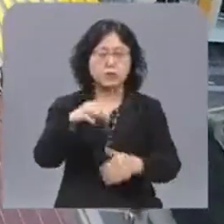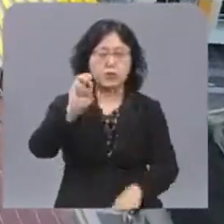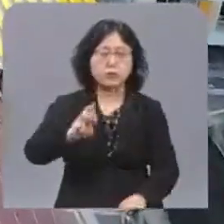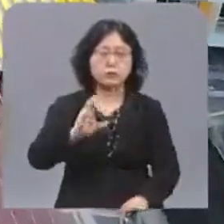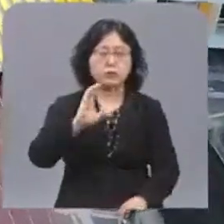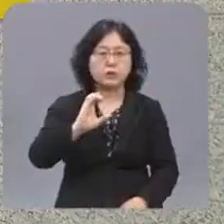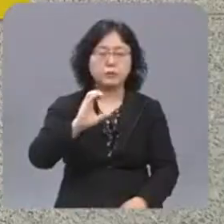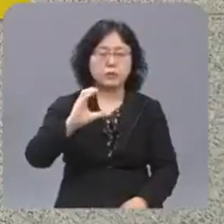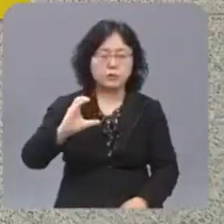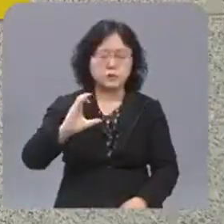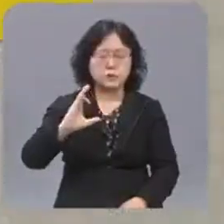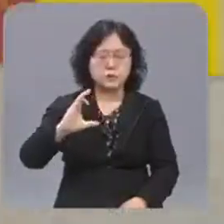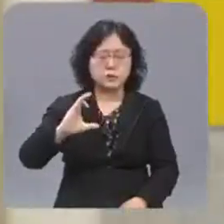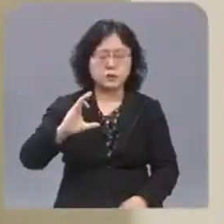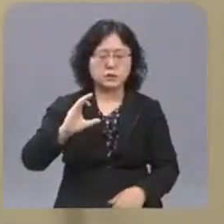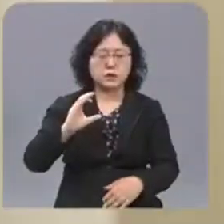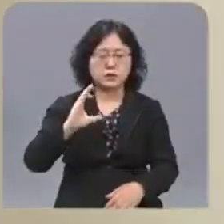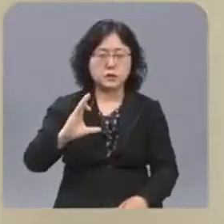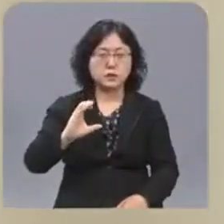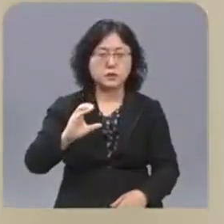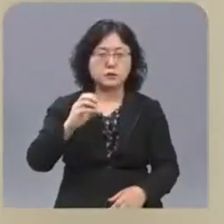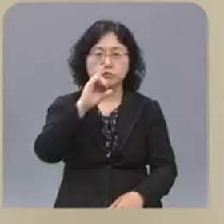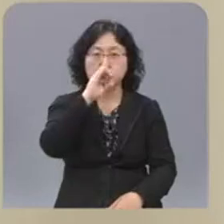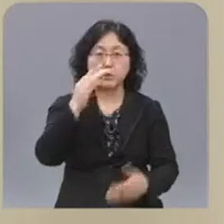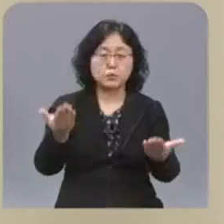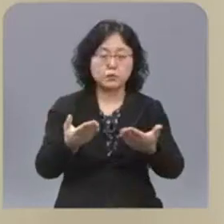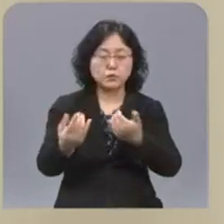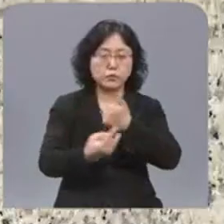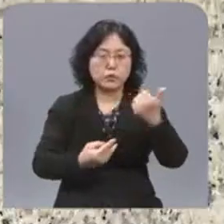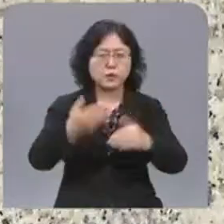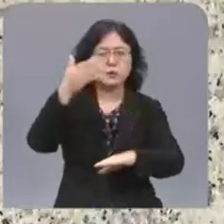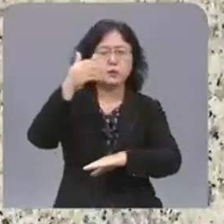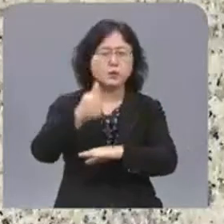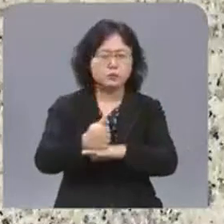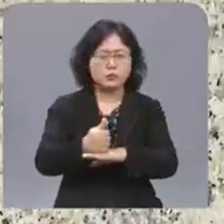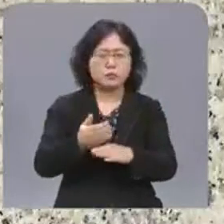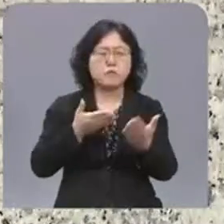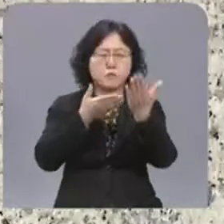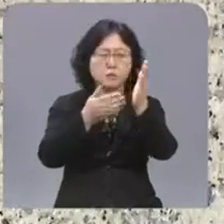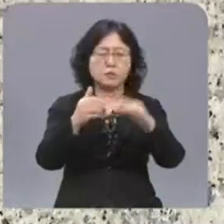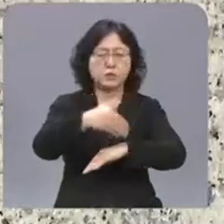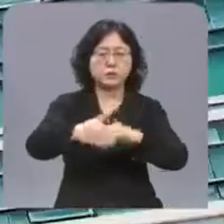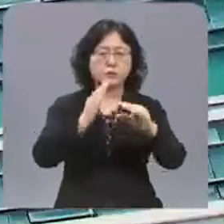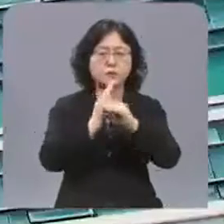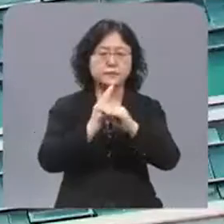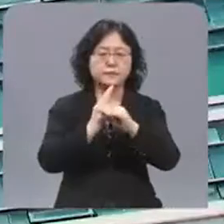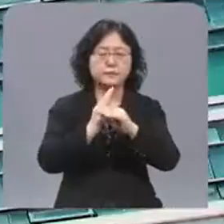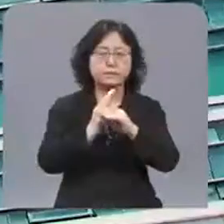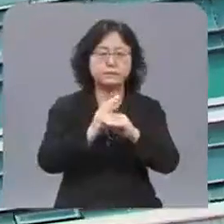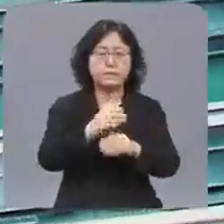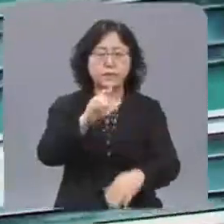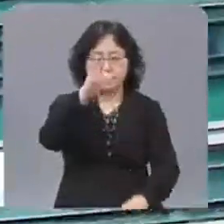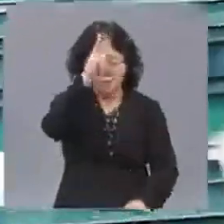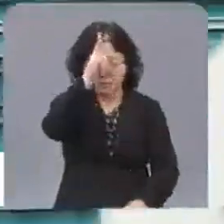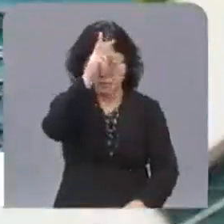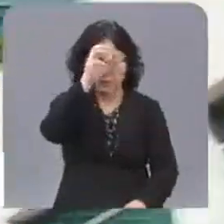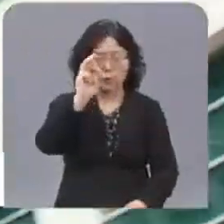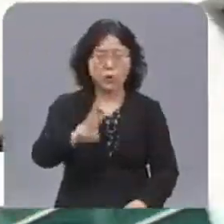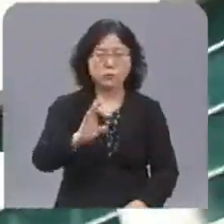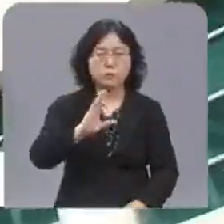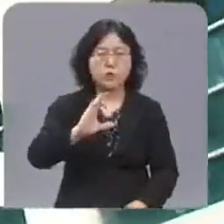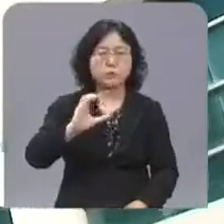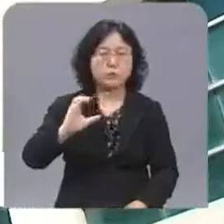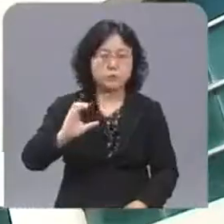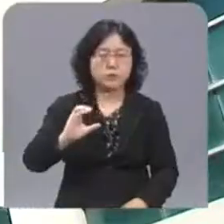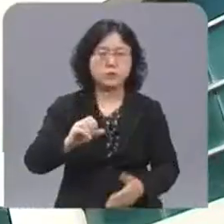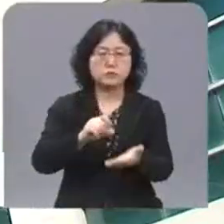대해 광주fc는 중앙노동위원회의 재심을 신청해 최종 판단을 받겠다고 밝혔습니다 한편 경찰은 광주